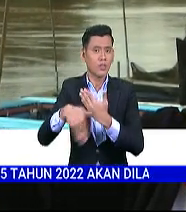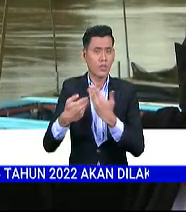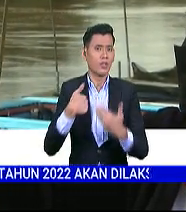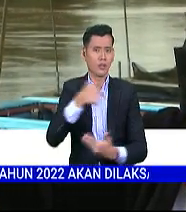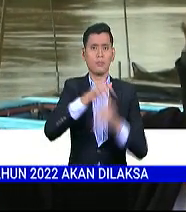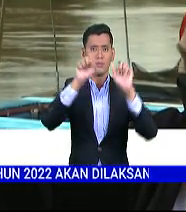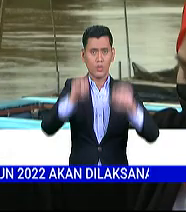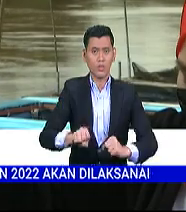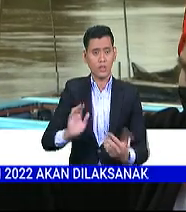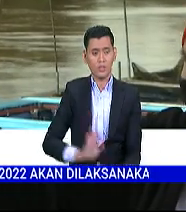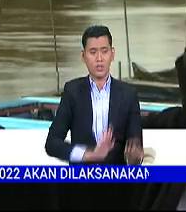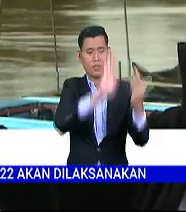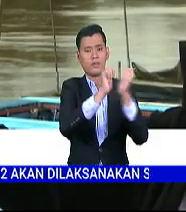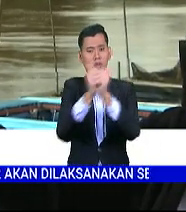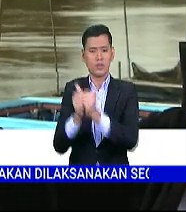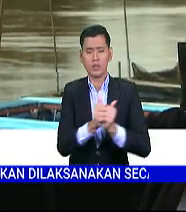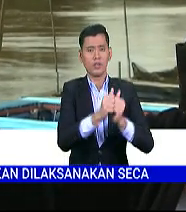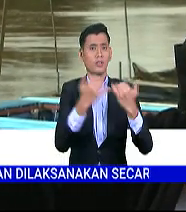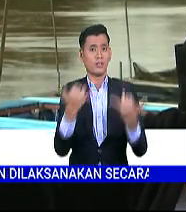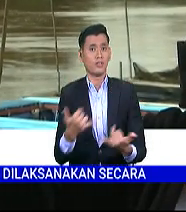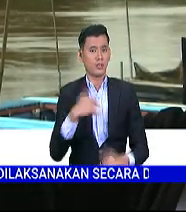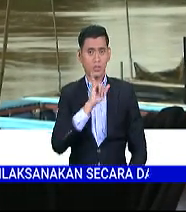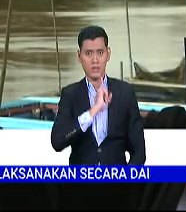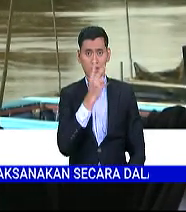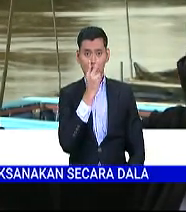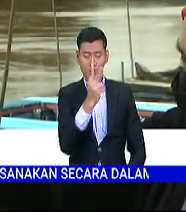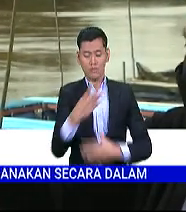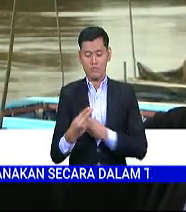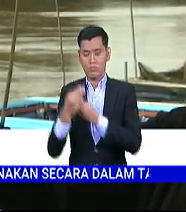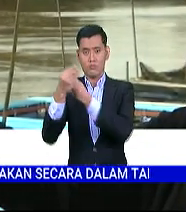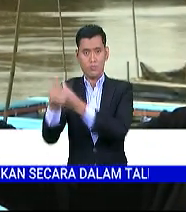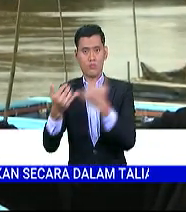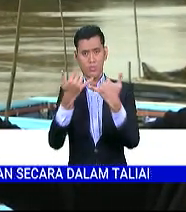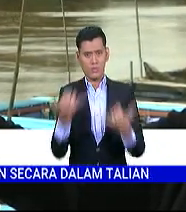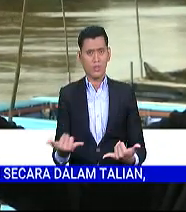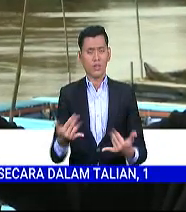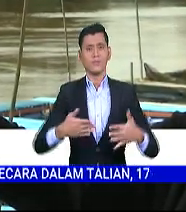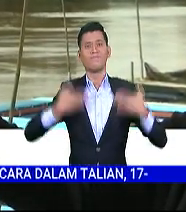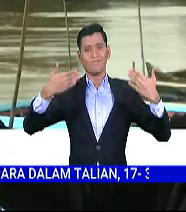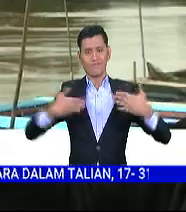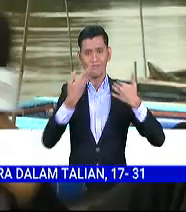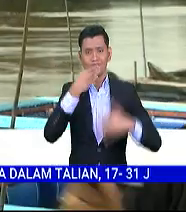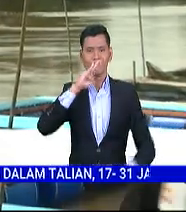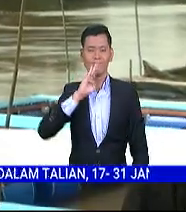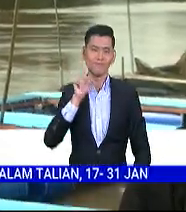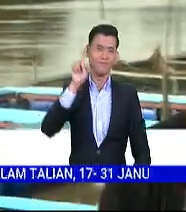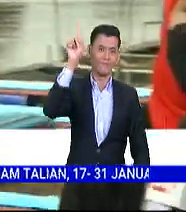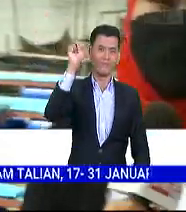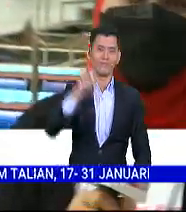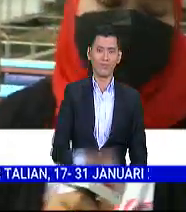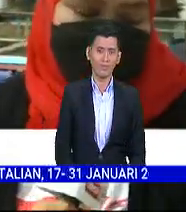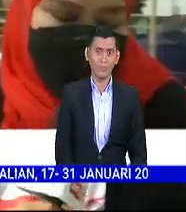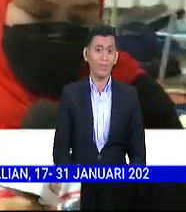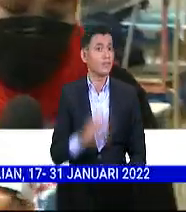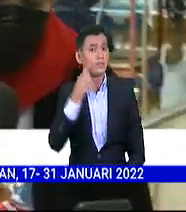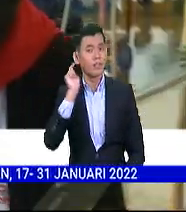bersama. Dan saya nampak perjalanan banjir pada kita pada kali ini berjalan dengan lancar dan penuh harmoni. Alhamdulillah. Baik,